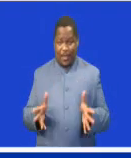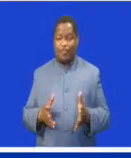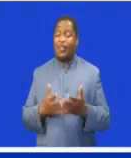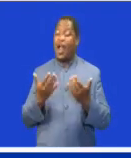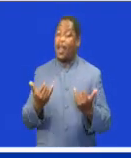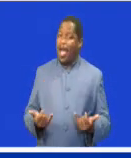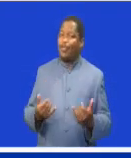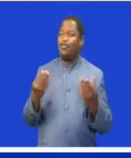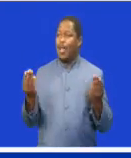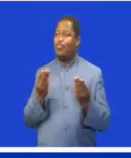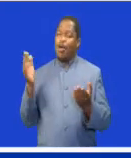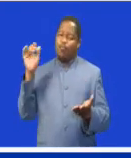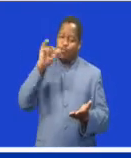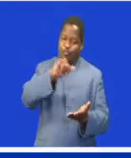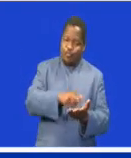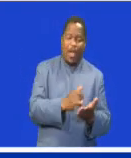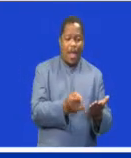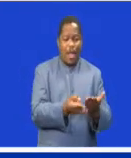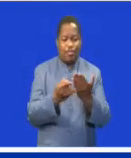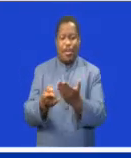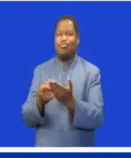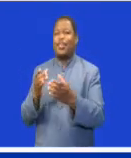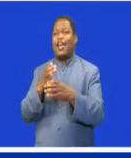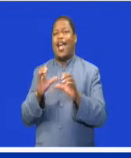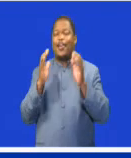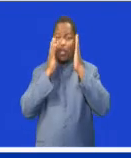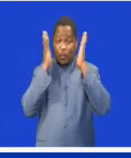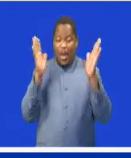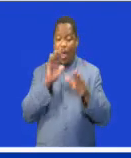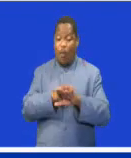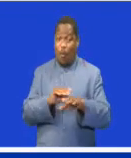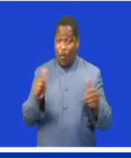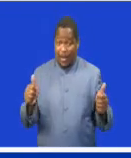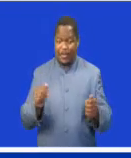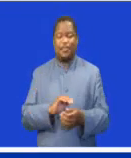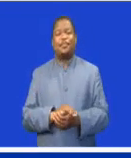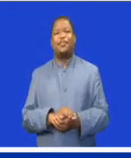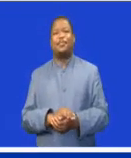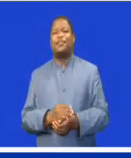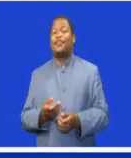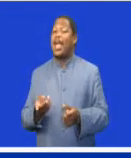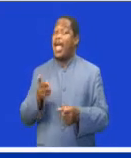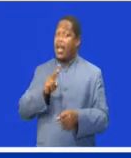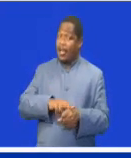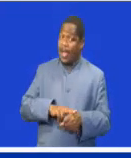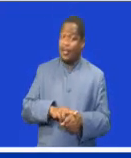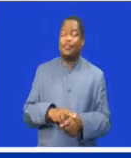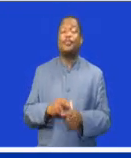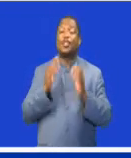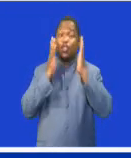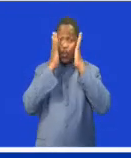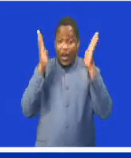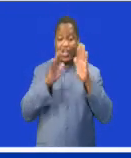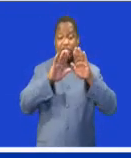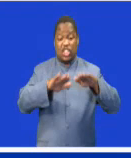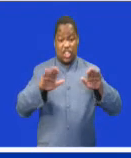lesidlelelana nawo silive laseSwatini. Siphinde semukele bekunene bantwana bemaSwati lasebaphothulile